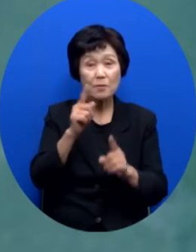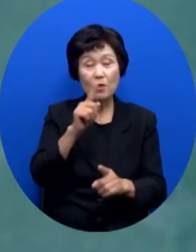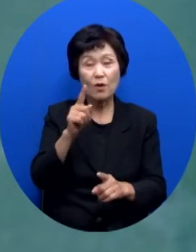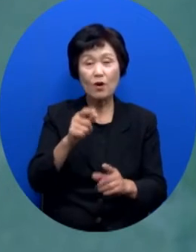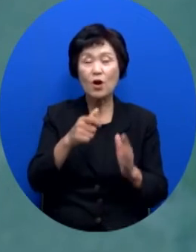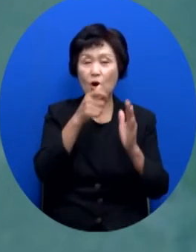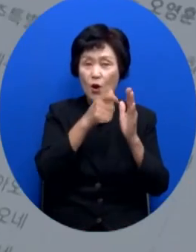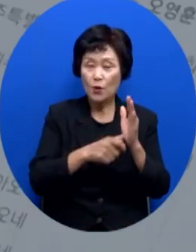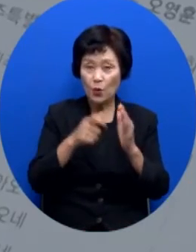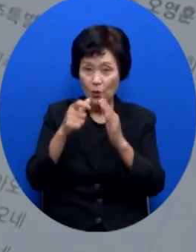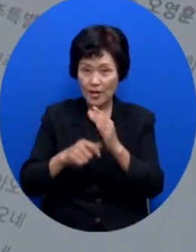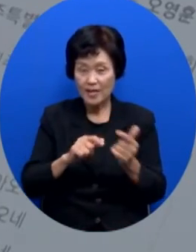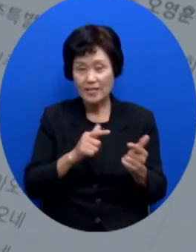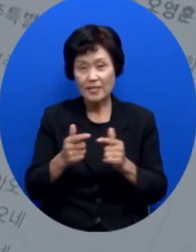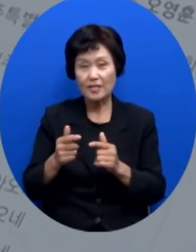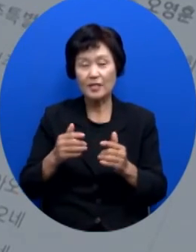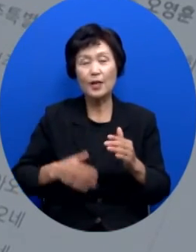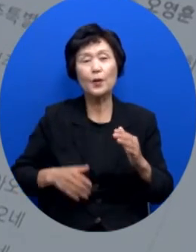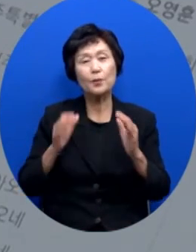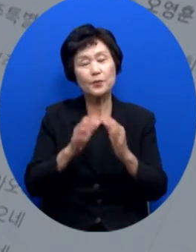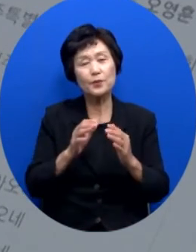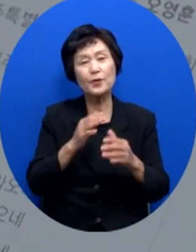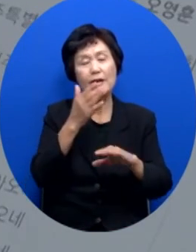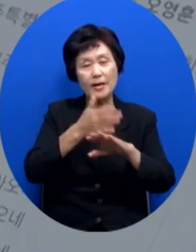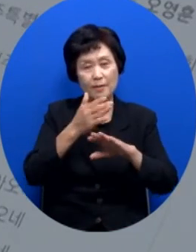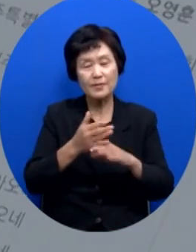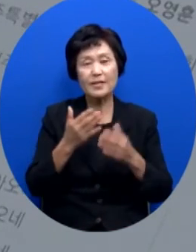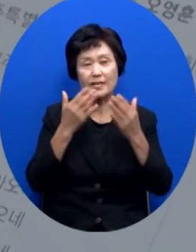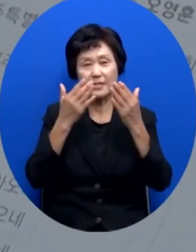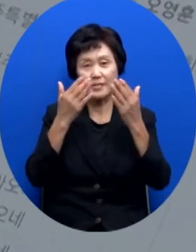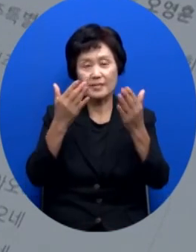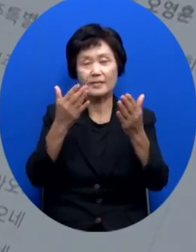위한 제주교계의 협조에 감사하며 최선의 노력을 다하겠다고 인사를 전했습니다.